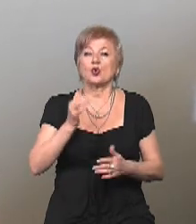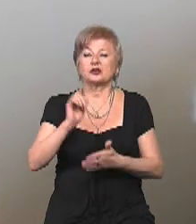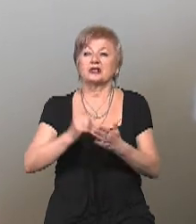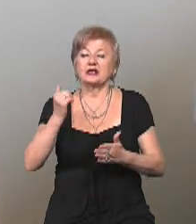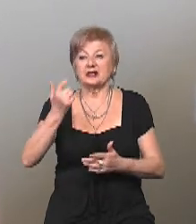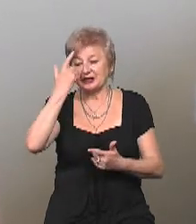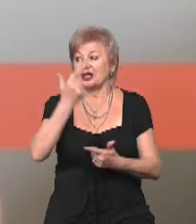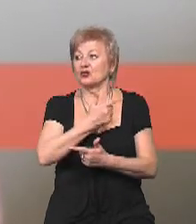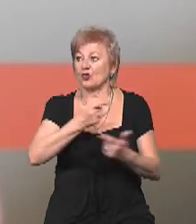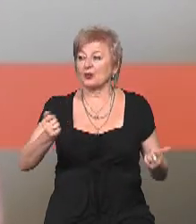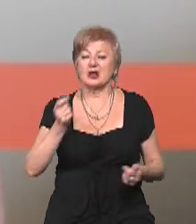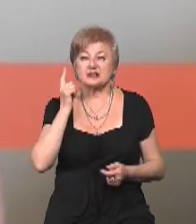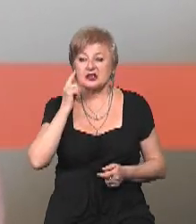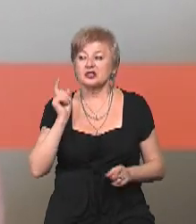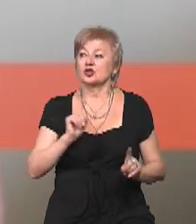вийшли представники